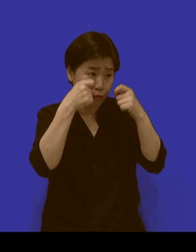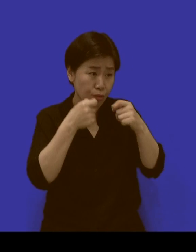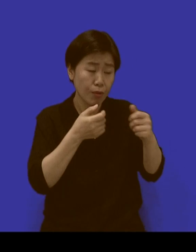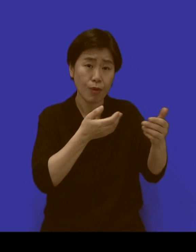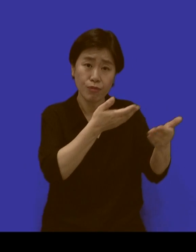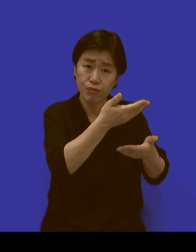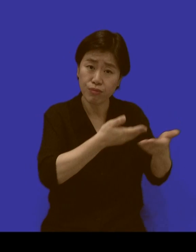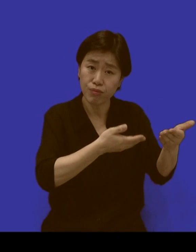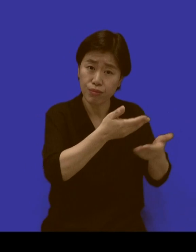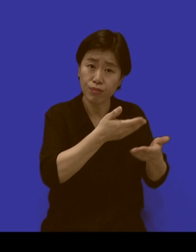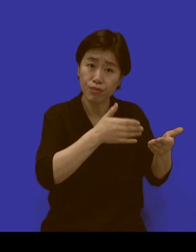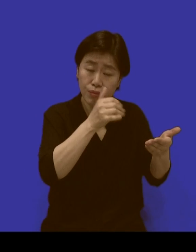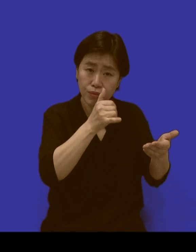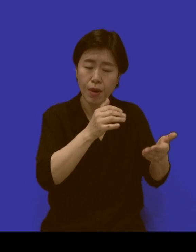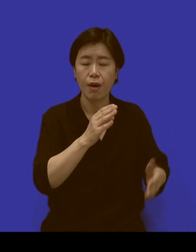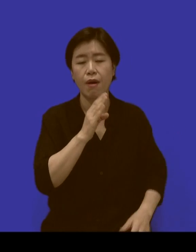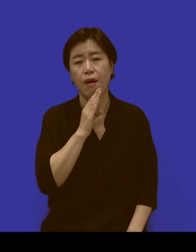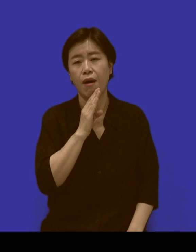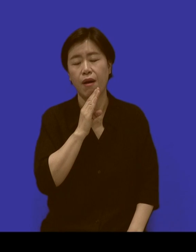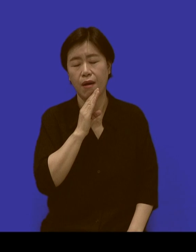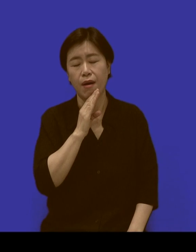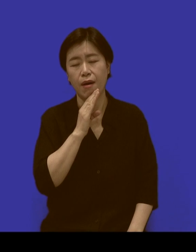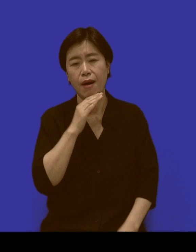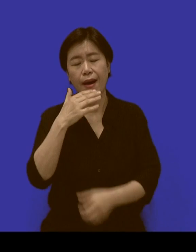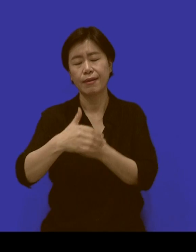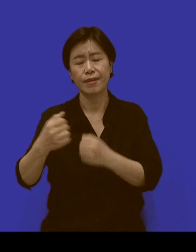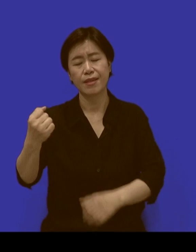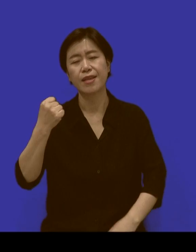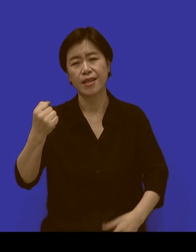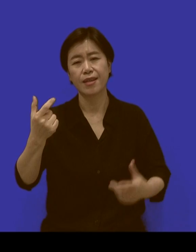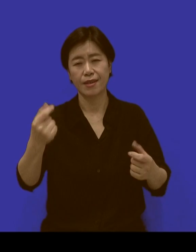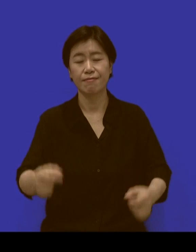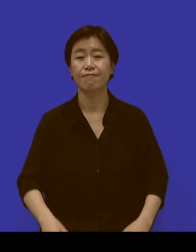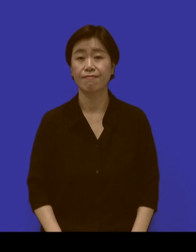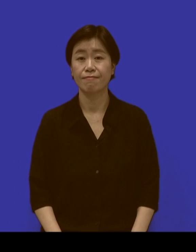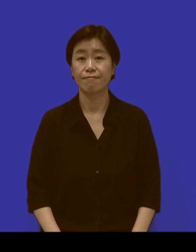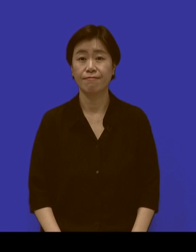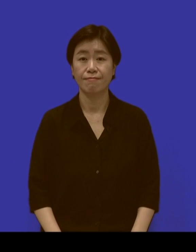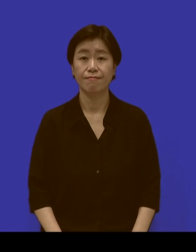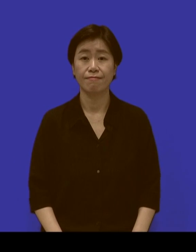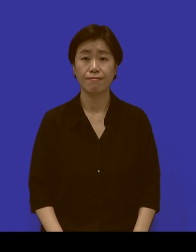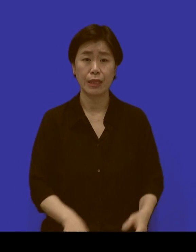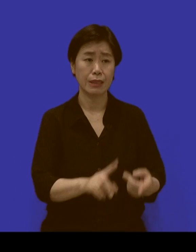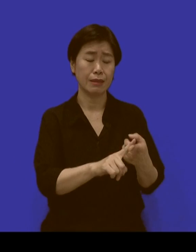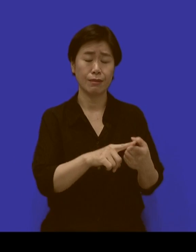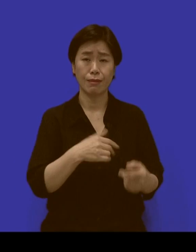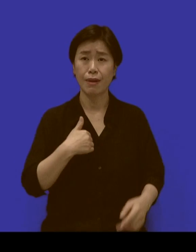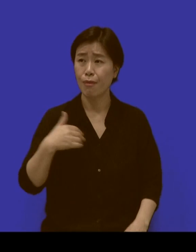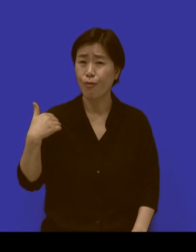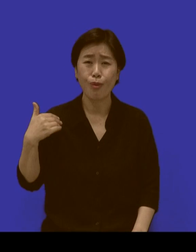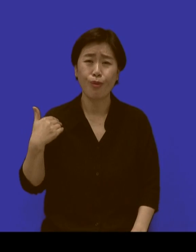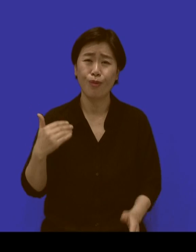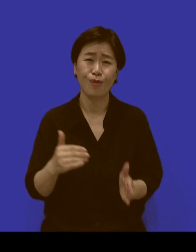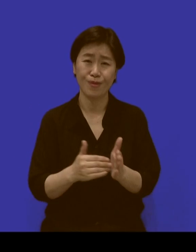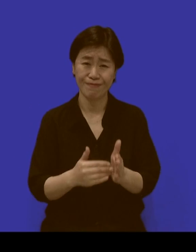곳이 되는지 치료 이상의 깨달았어요. 힘을 발휘할 거예요. 네. 그럼요. 전 전혀 몰랐습니다. 이런 것들을.